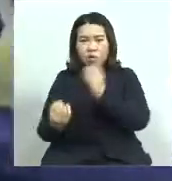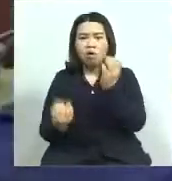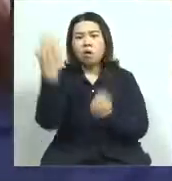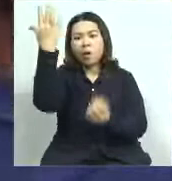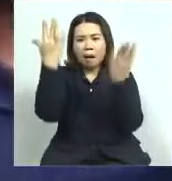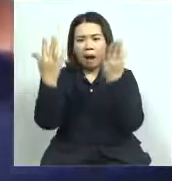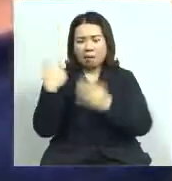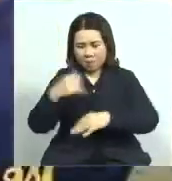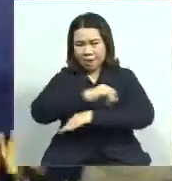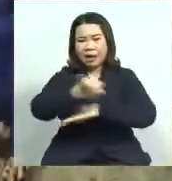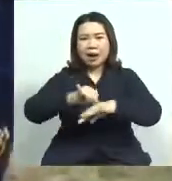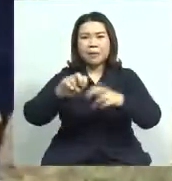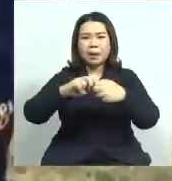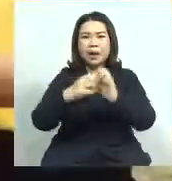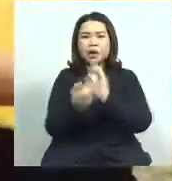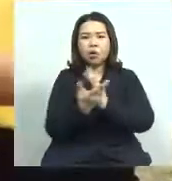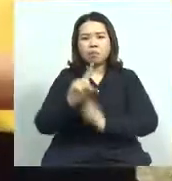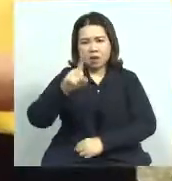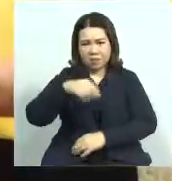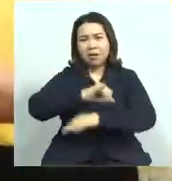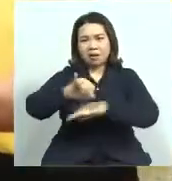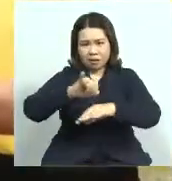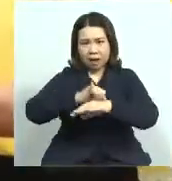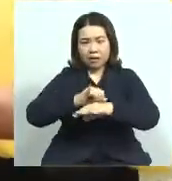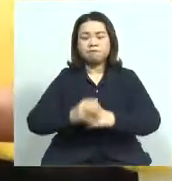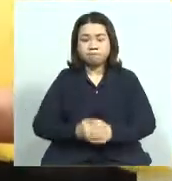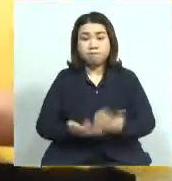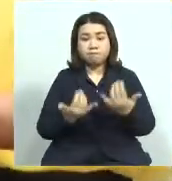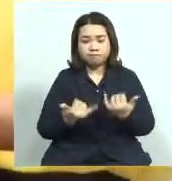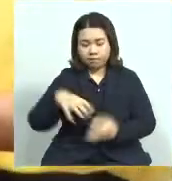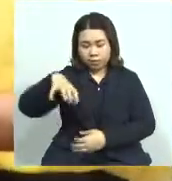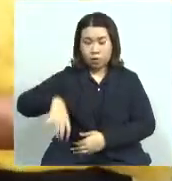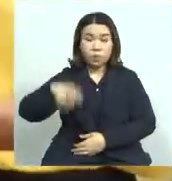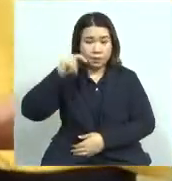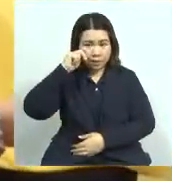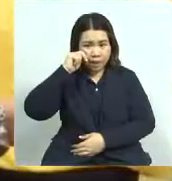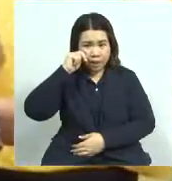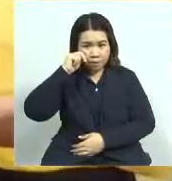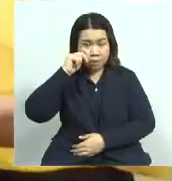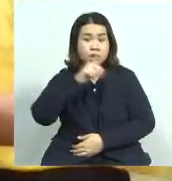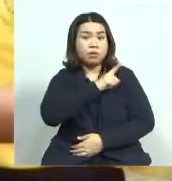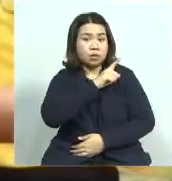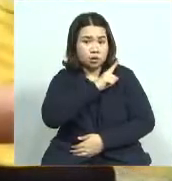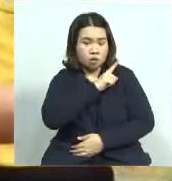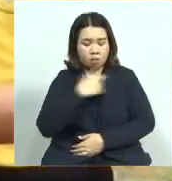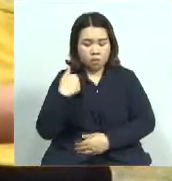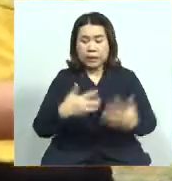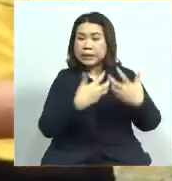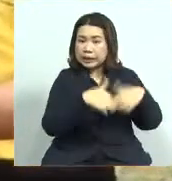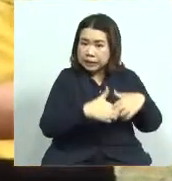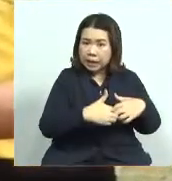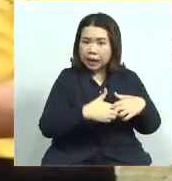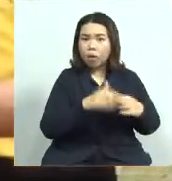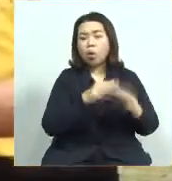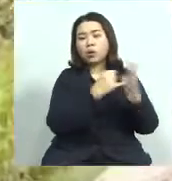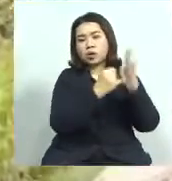ล้วกว่า 1,000 ไร่ค่ะโดยในวันนี้กรมชลประทานโดยสำนักชลประทานที่15และส่วนบริหารเครื่องจักรกลที่7สงขลา